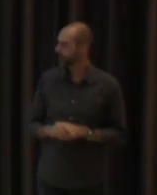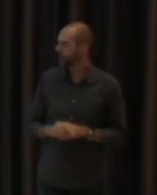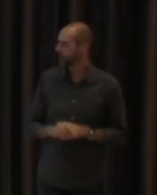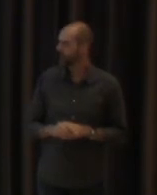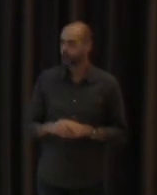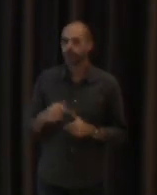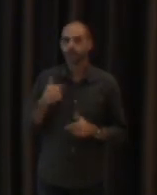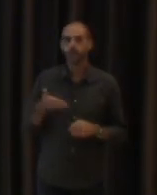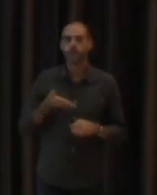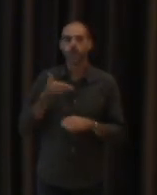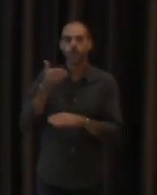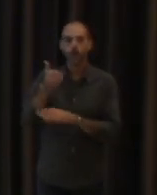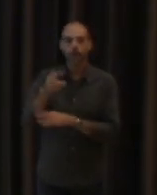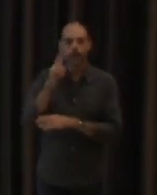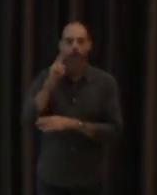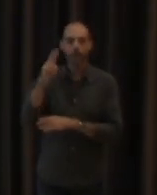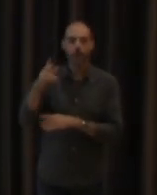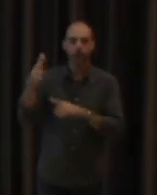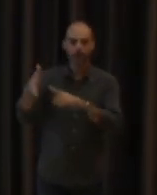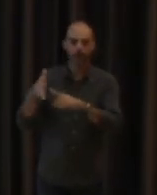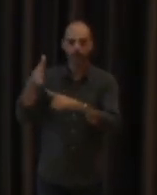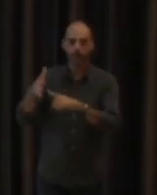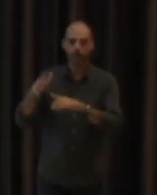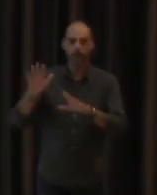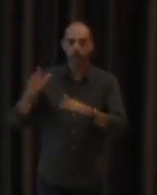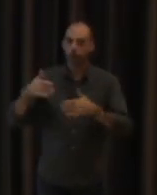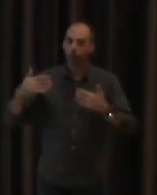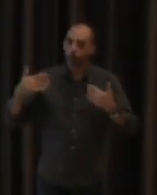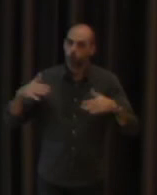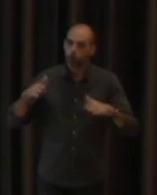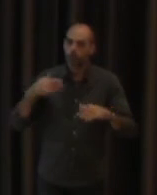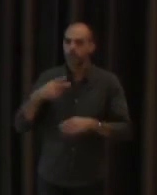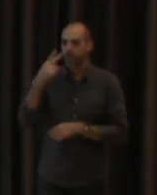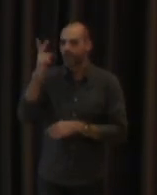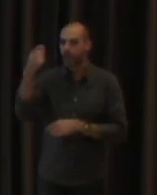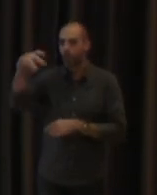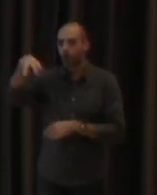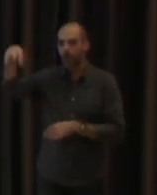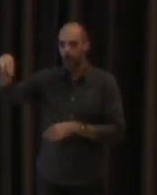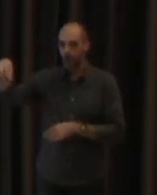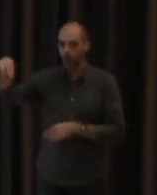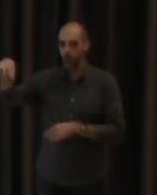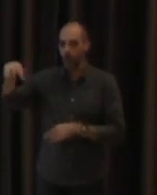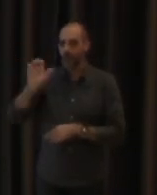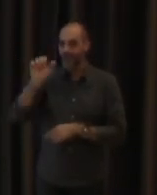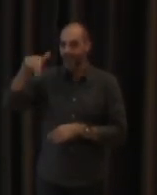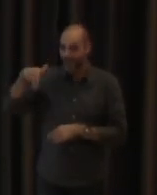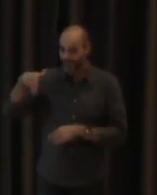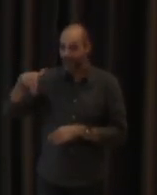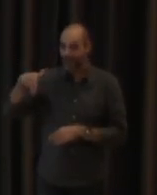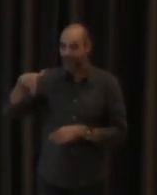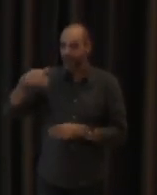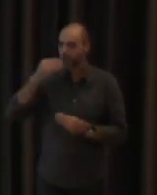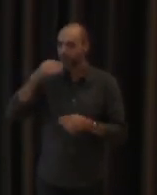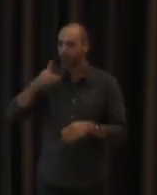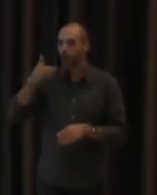Hem anat a veure la fàbrica, però només n'hem pogut visitar una nau. Fixeu-vos que aquí el pronom en representa una